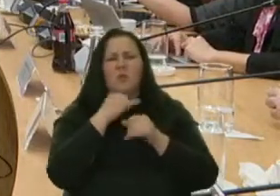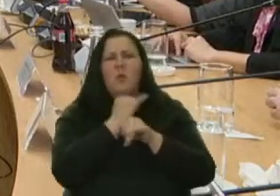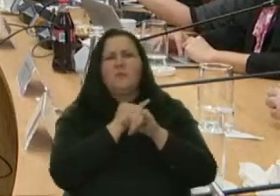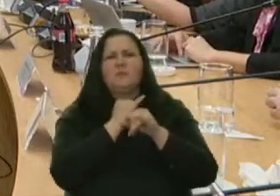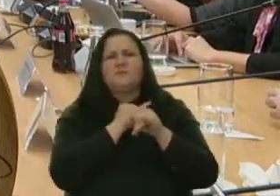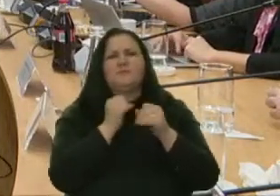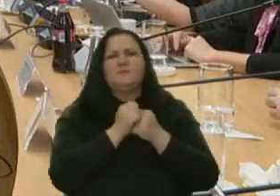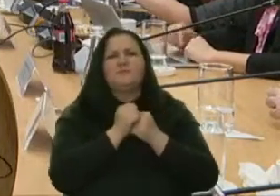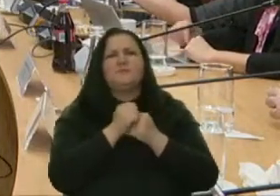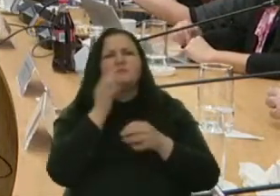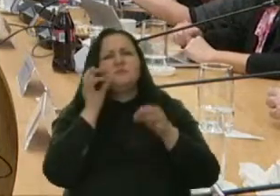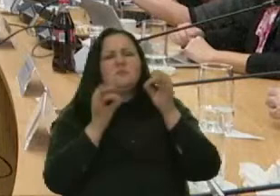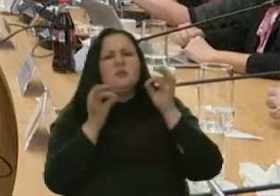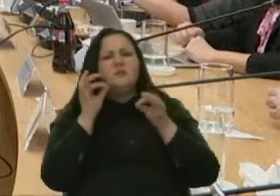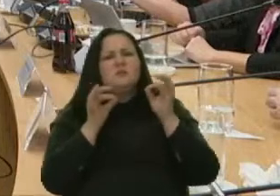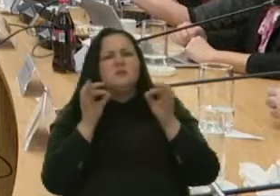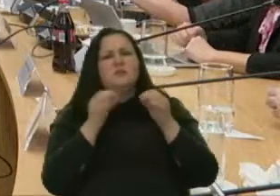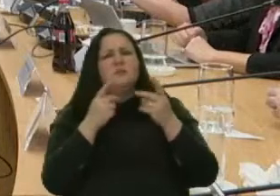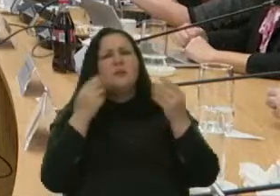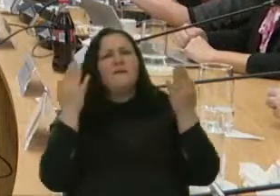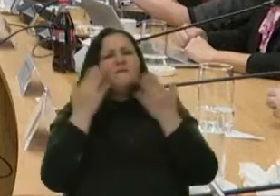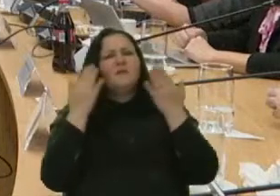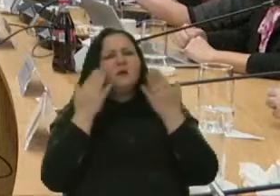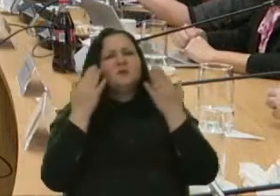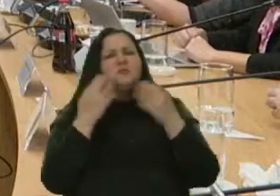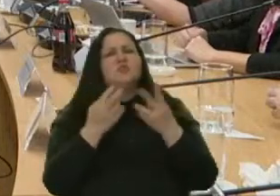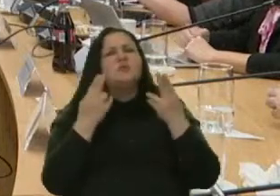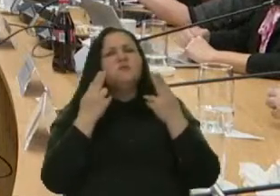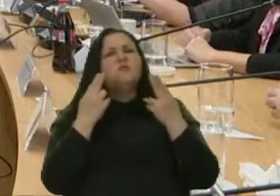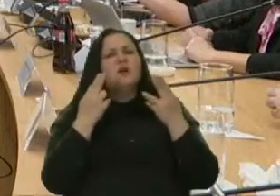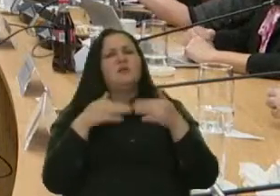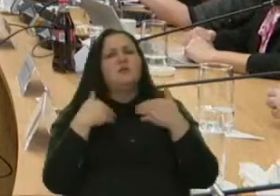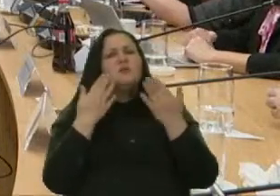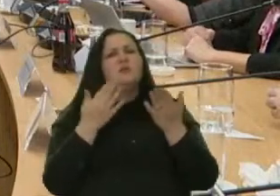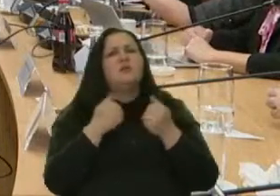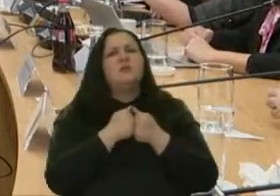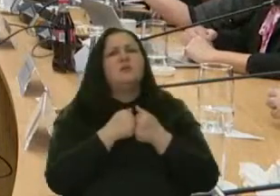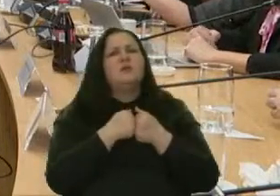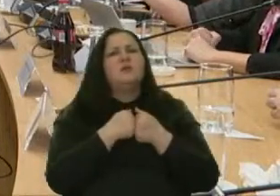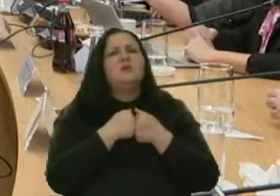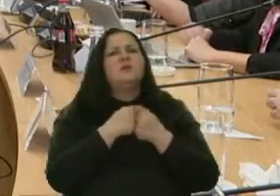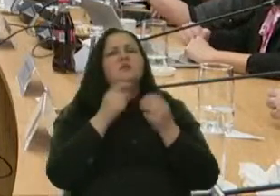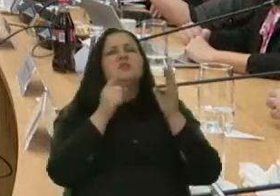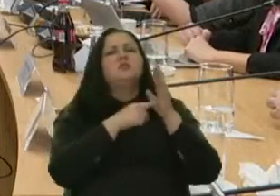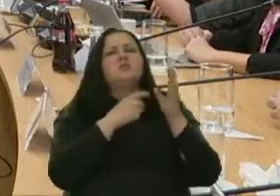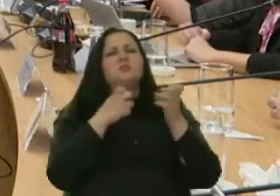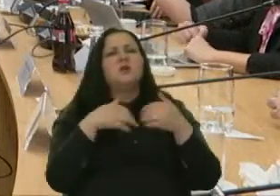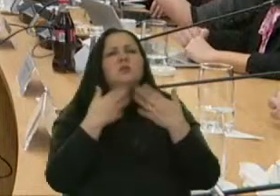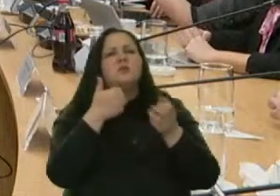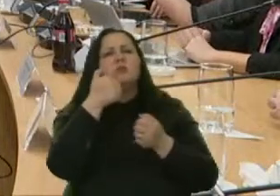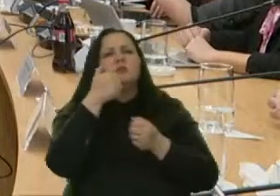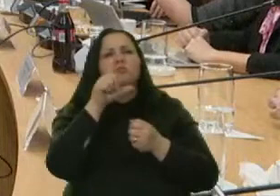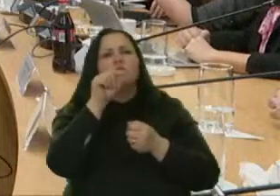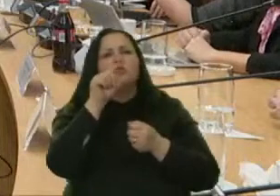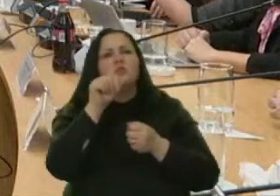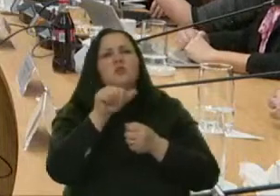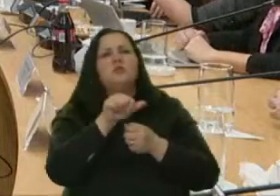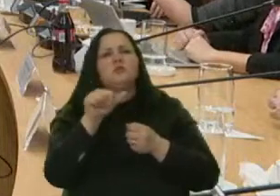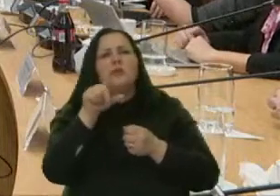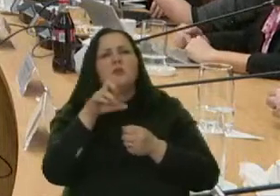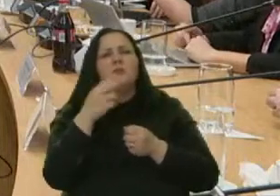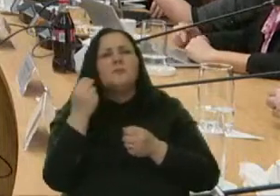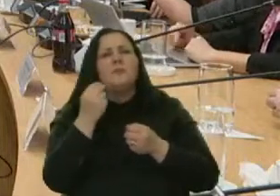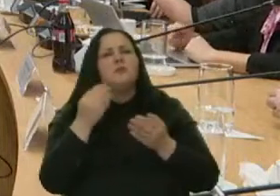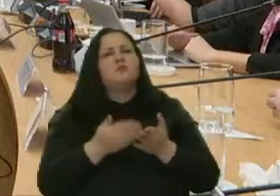seama studiind efectiv pe învățământ și sumele alocate sau unde solicitării de alocare a 120000 RON pentru